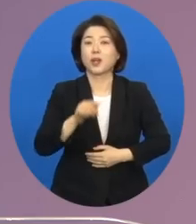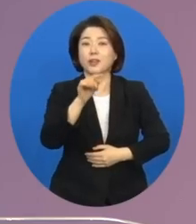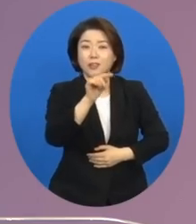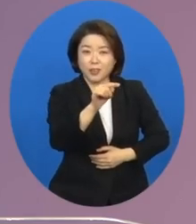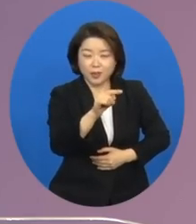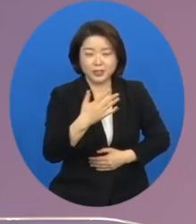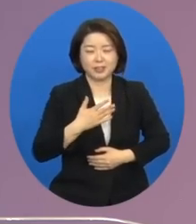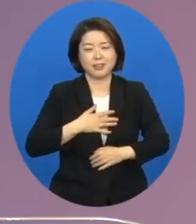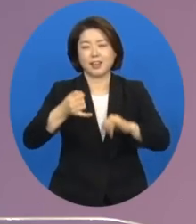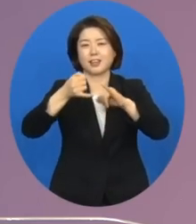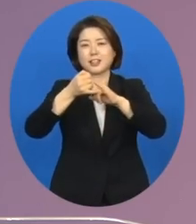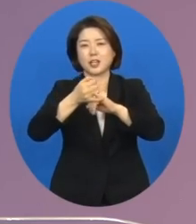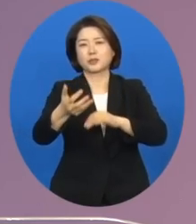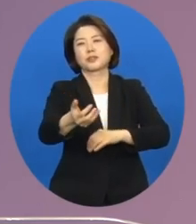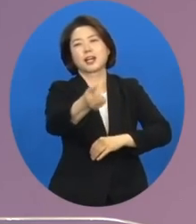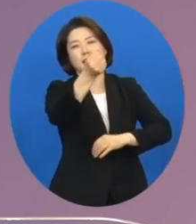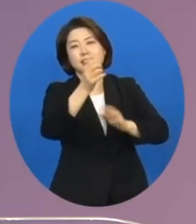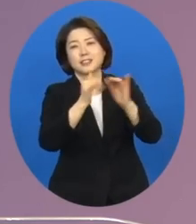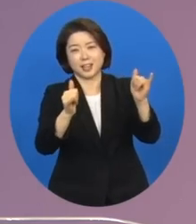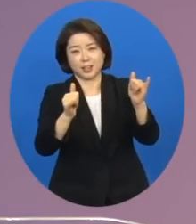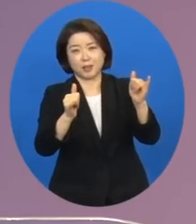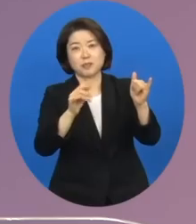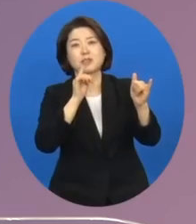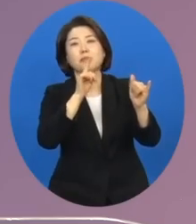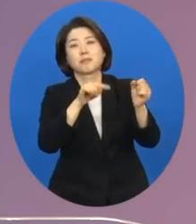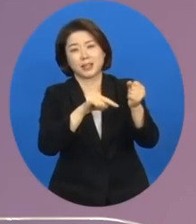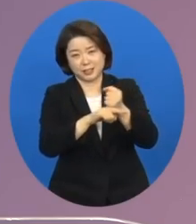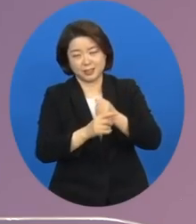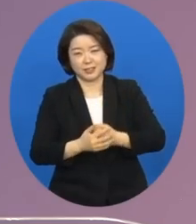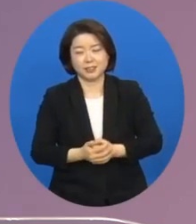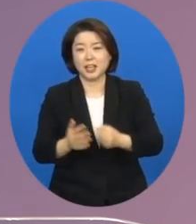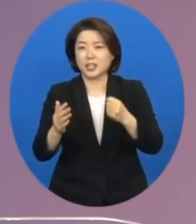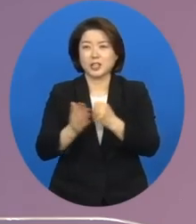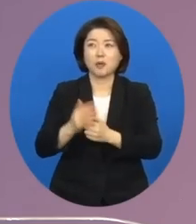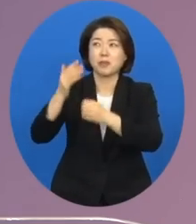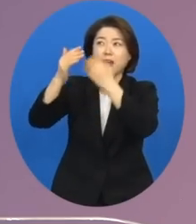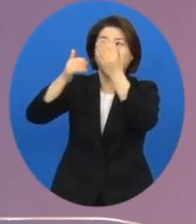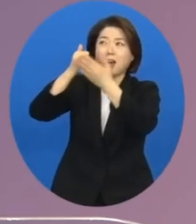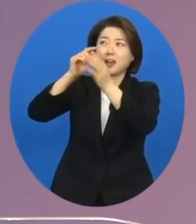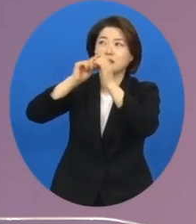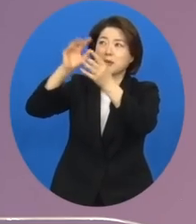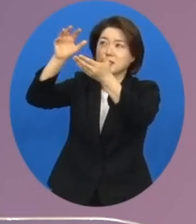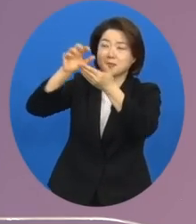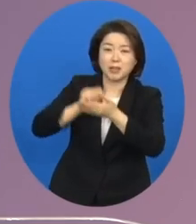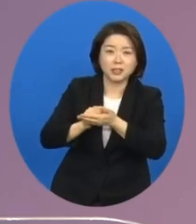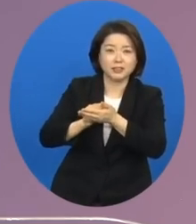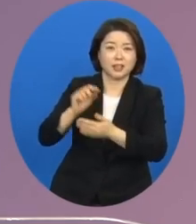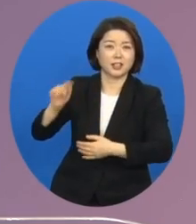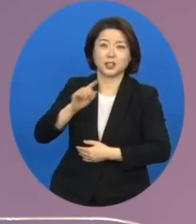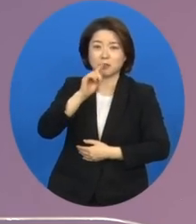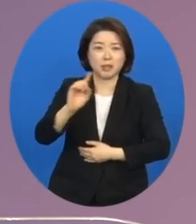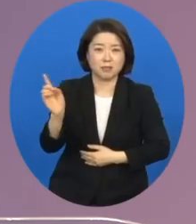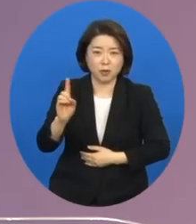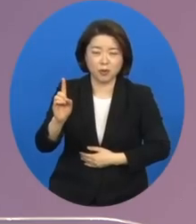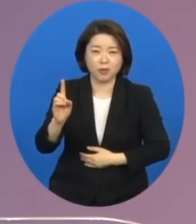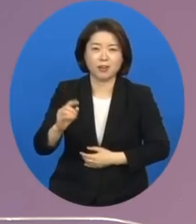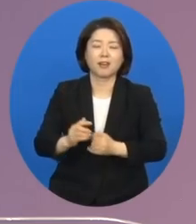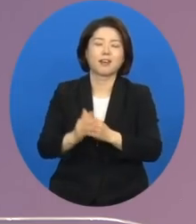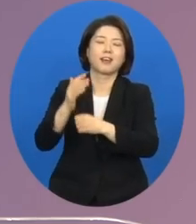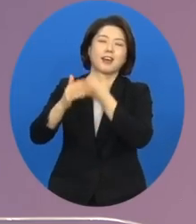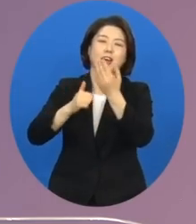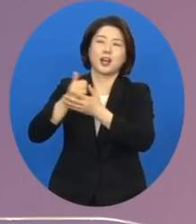내 약속을 받은 사람이야 이런 표현입니다 그러니까 하나님의 말씀을 받았다 이게 무슨 말이죠